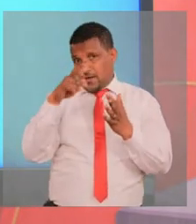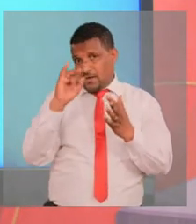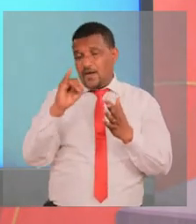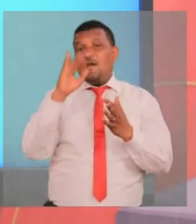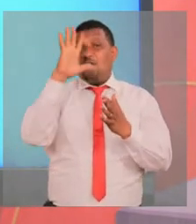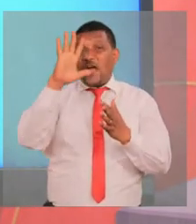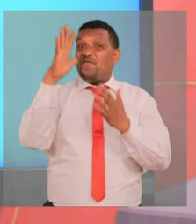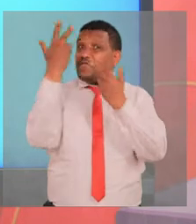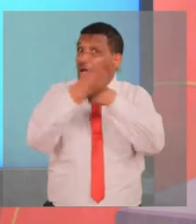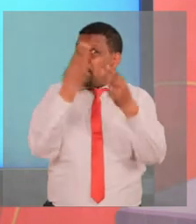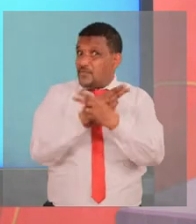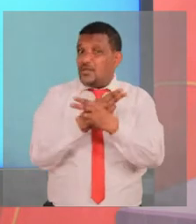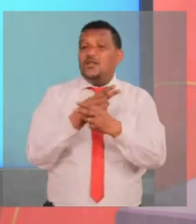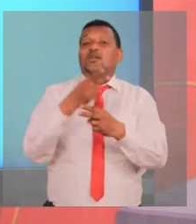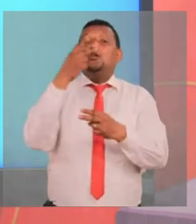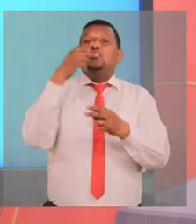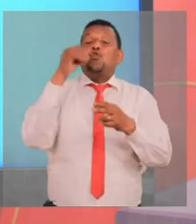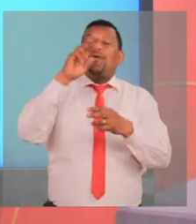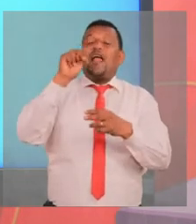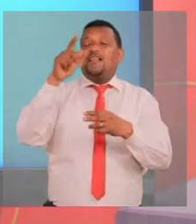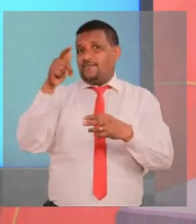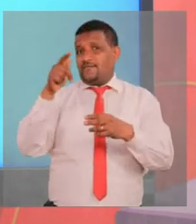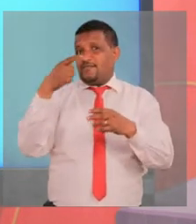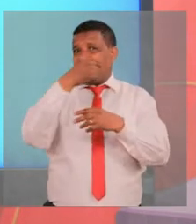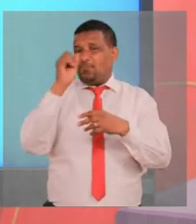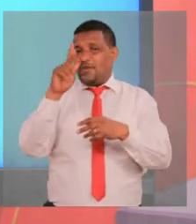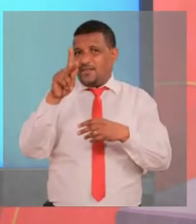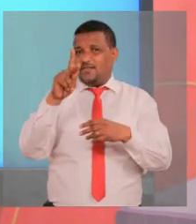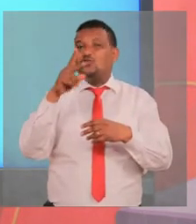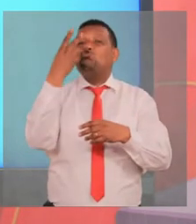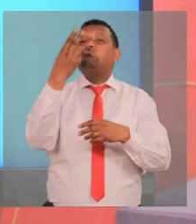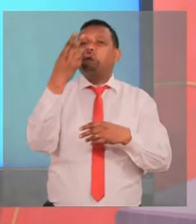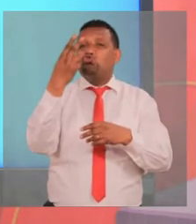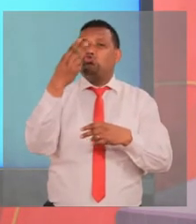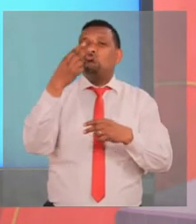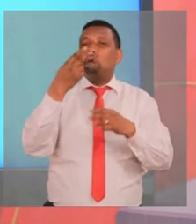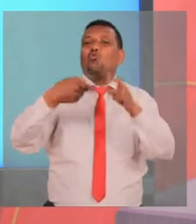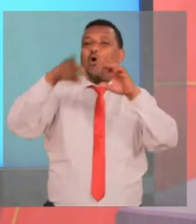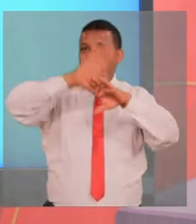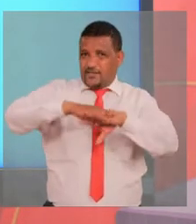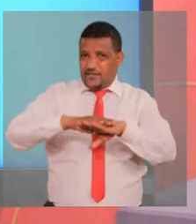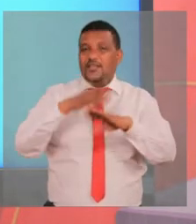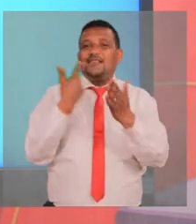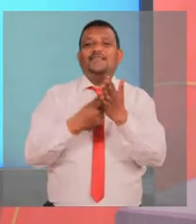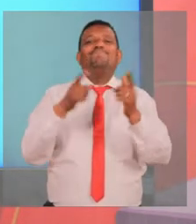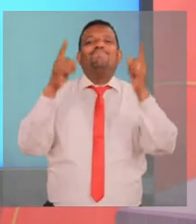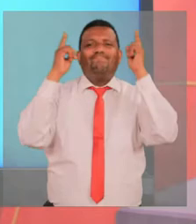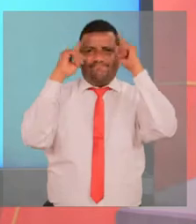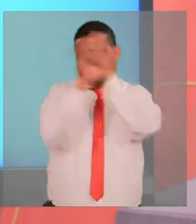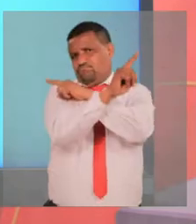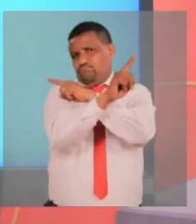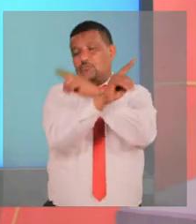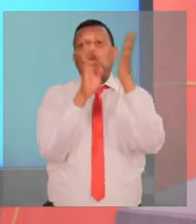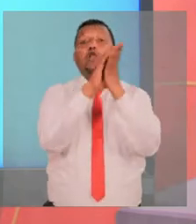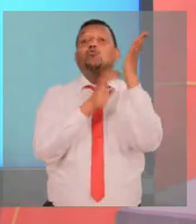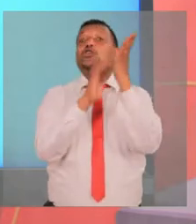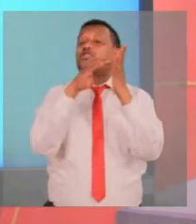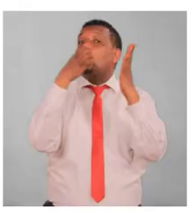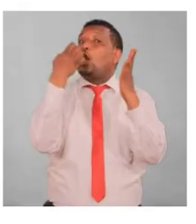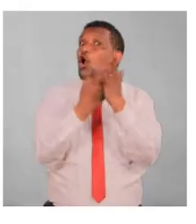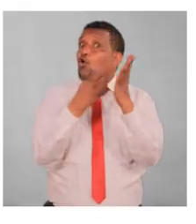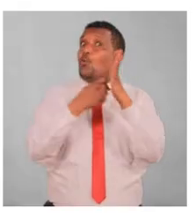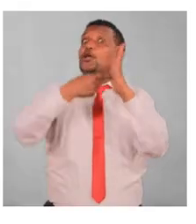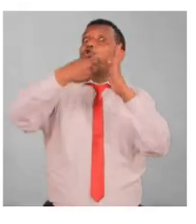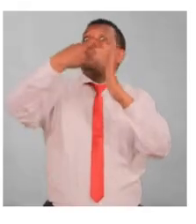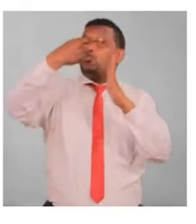फेज़ पेट वॉइस मैसेजेस रॉन्ग वे आफ इकोनामिक ग्रोथ